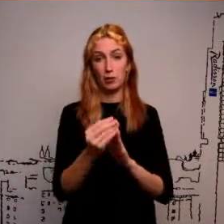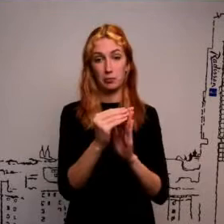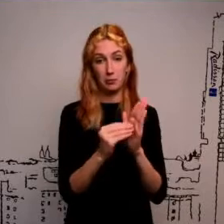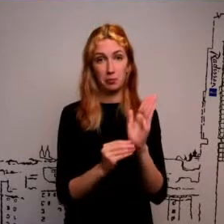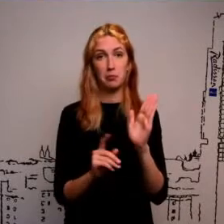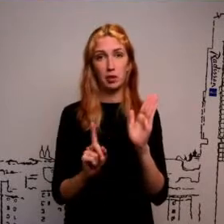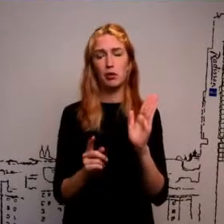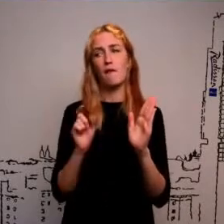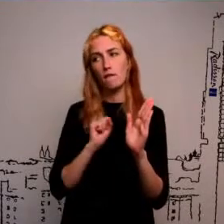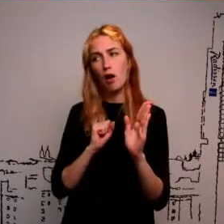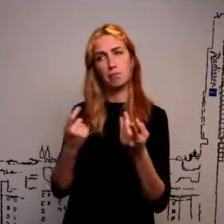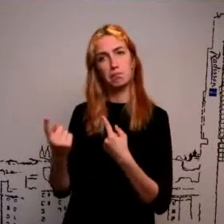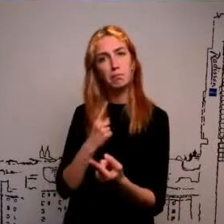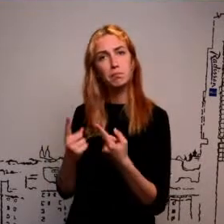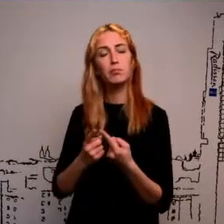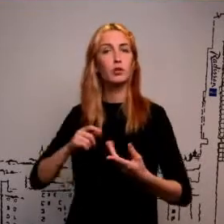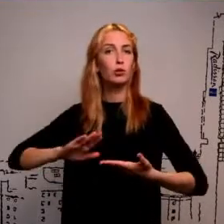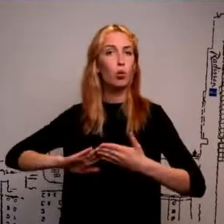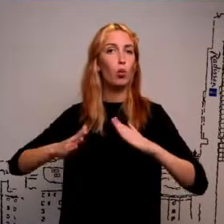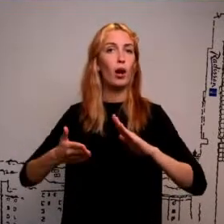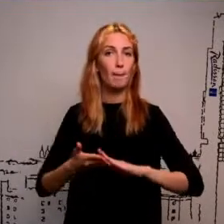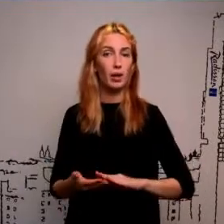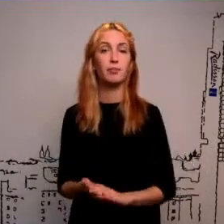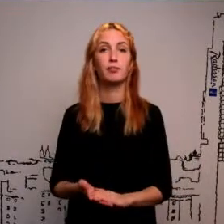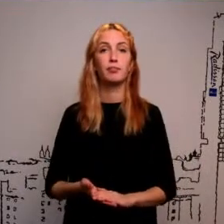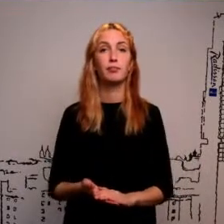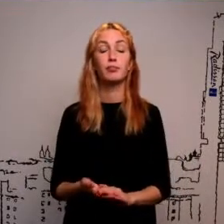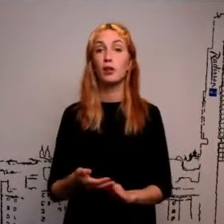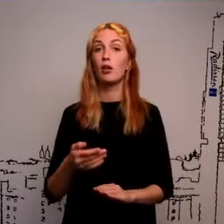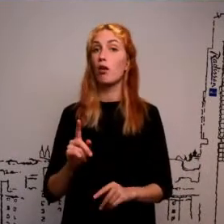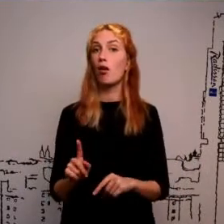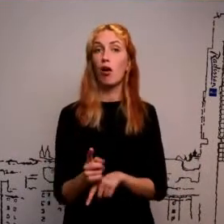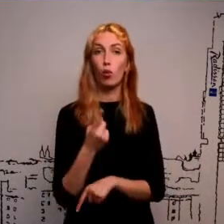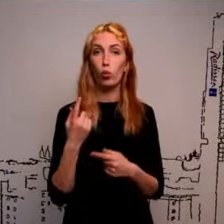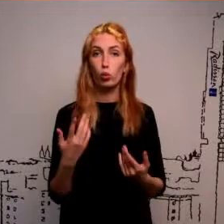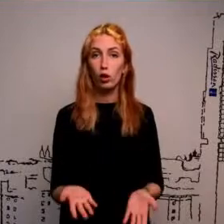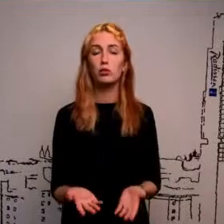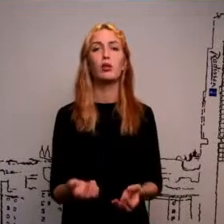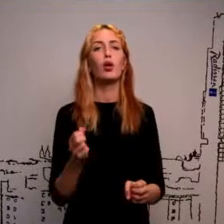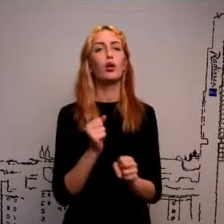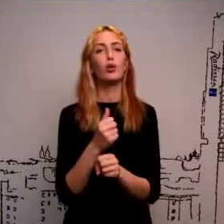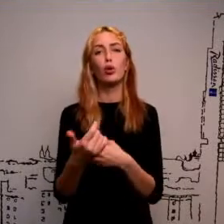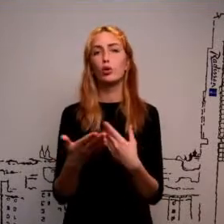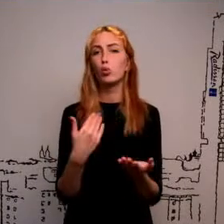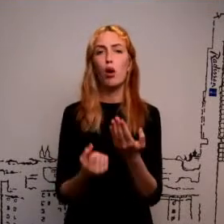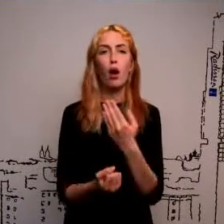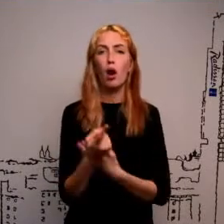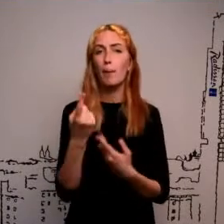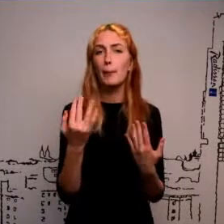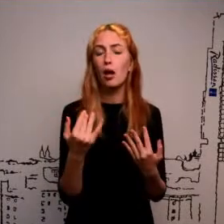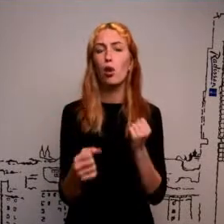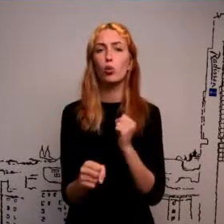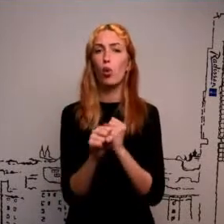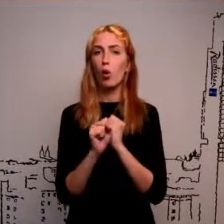läbi rääkida ja kokku leppida. Ehk siis alustate sellest, eks ole, et mis ajal töösuhe algab, mis kuupäeval ma